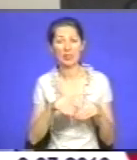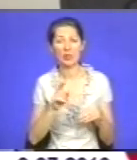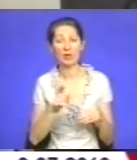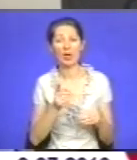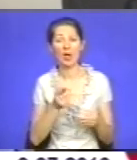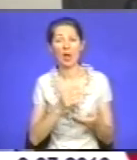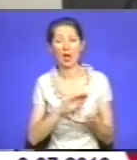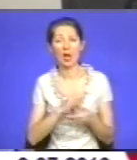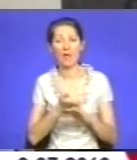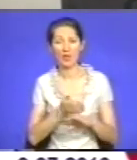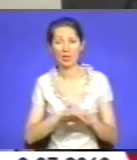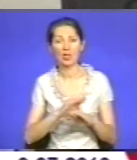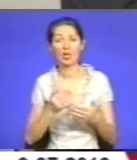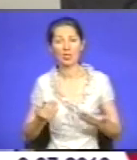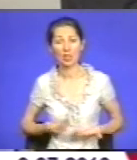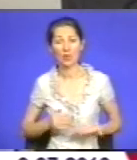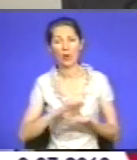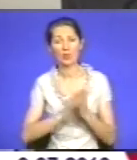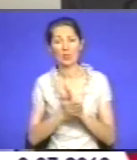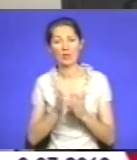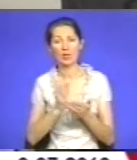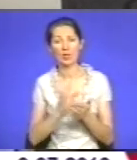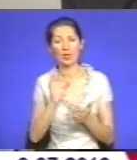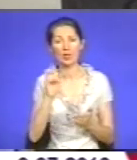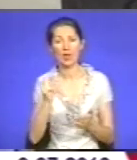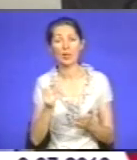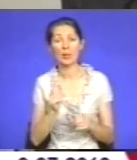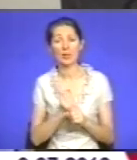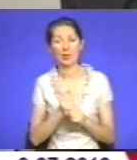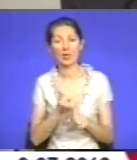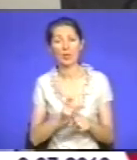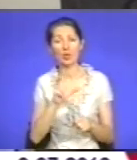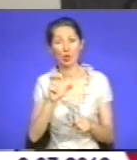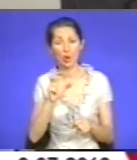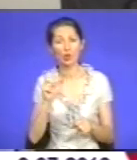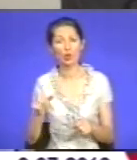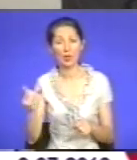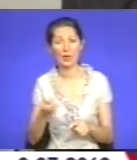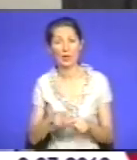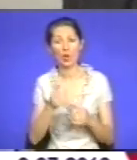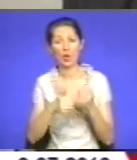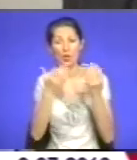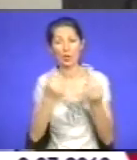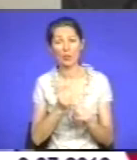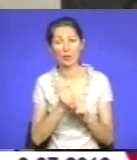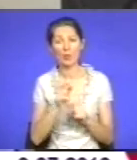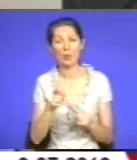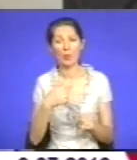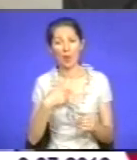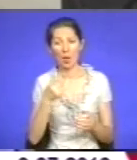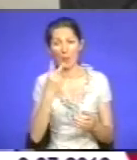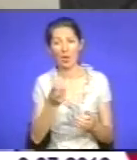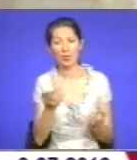життєвих обставинах, є соціальні працівники, їх більше 300, які щоденно працюють з ними. І ми бачимо, де може бути у нас така